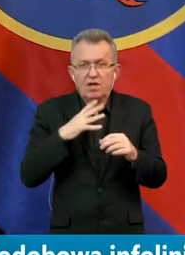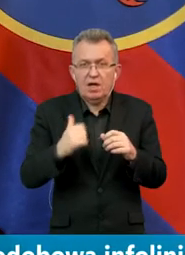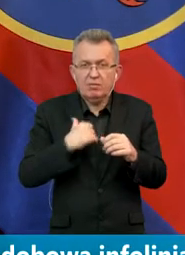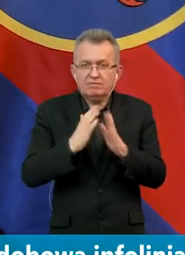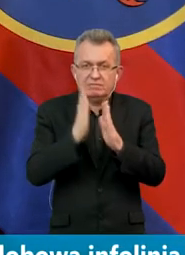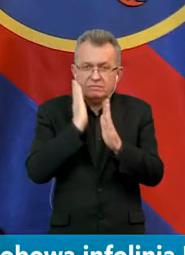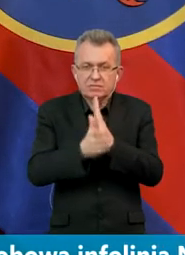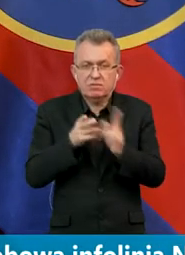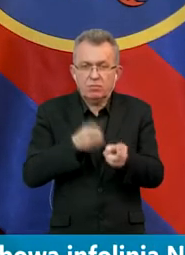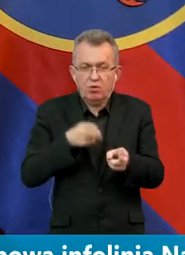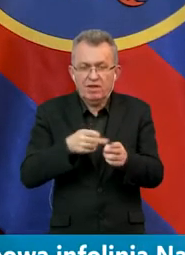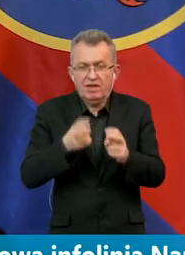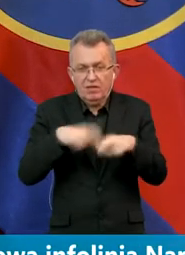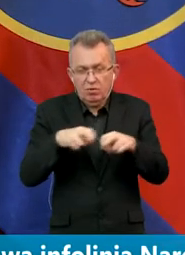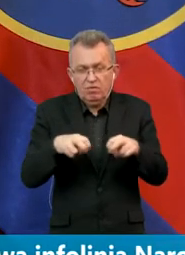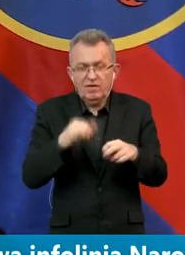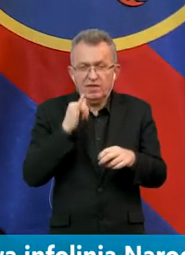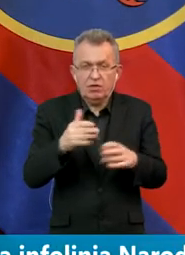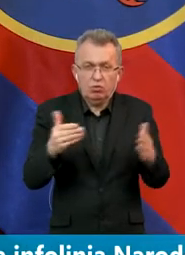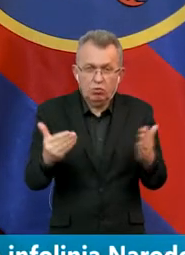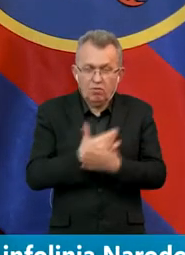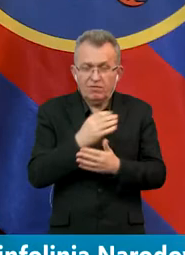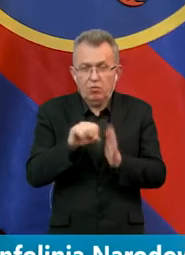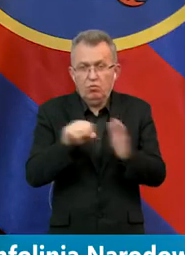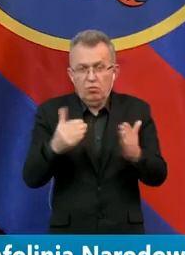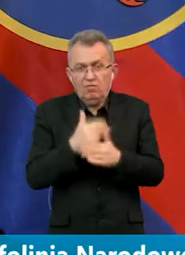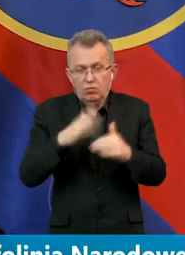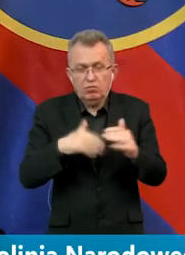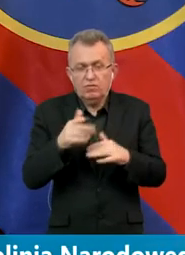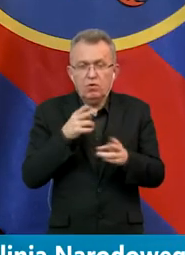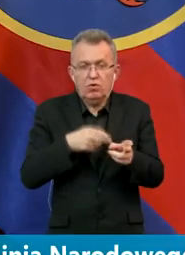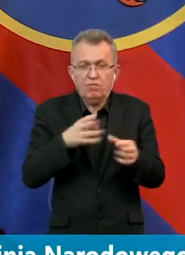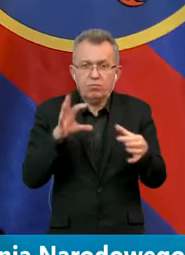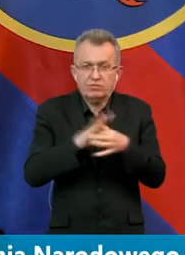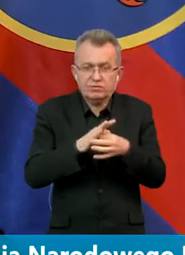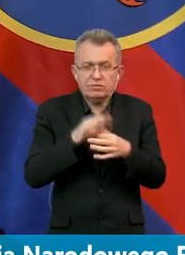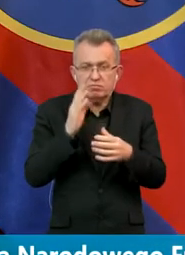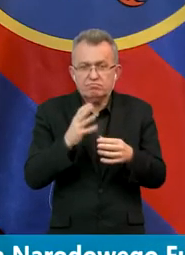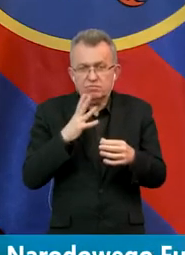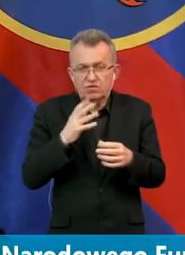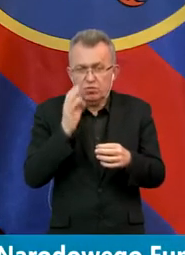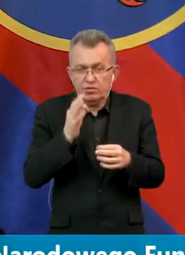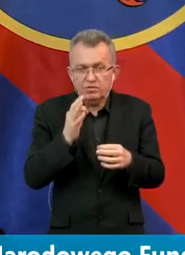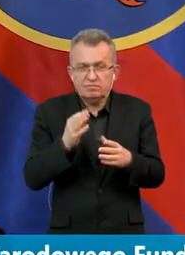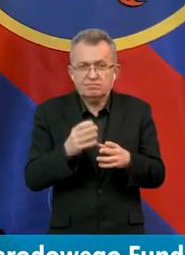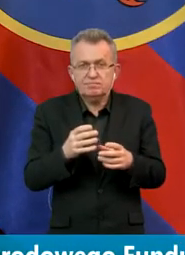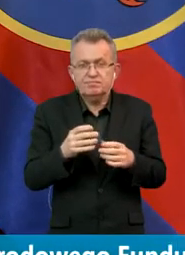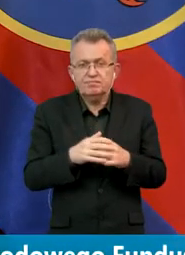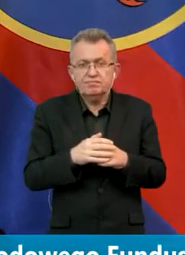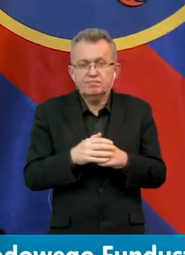nowe, czy wyremontowane, a właściwie zbudowane na nowo połączenie kolejowe w bardzo wysokich parametrach nośności